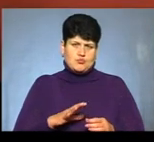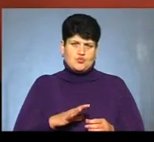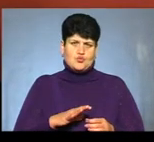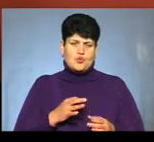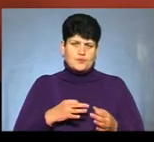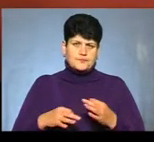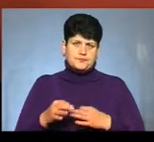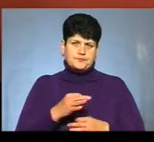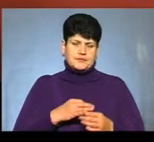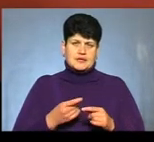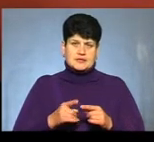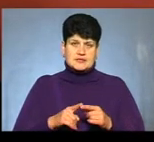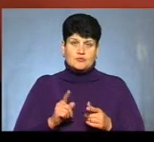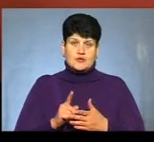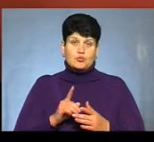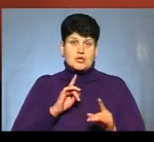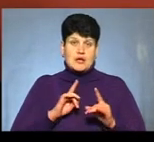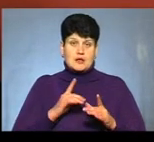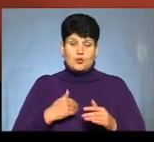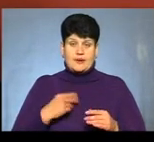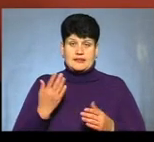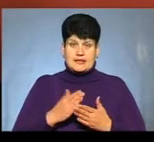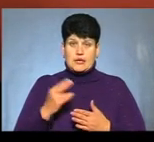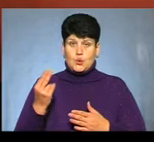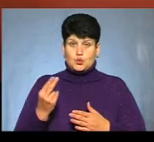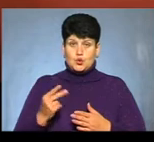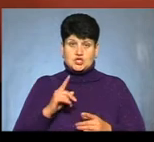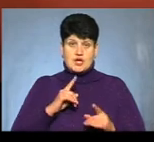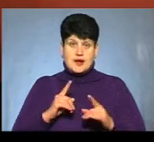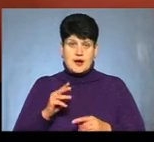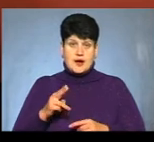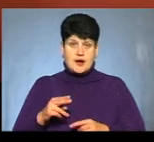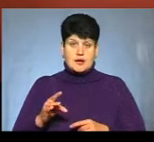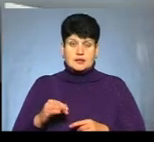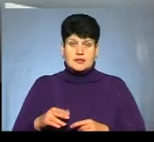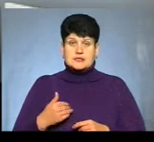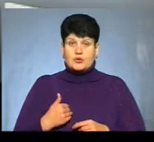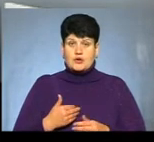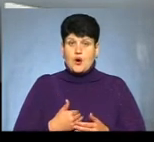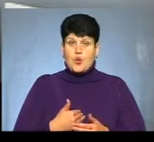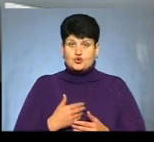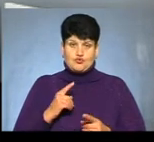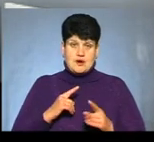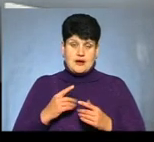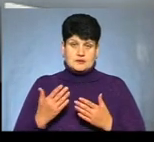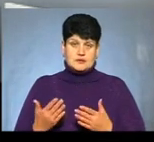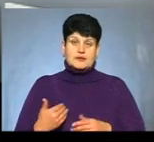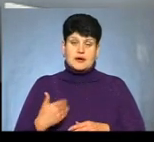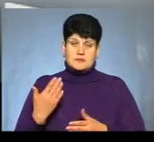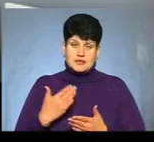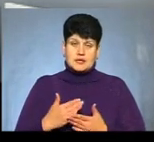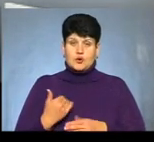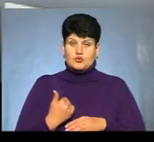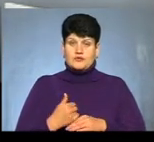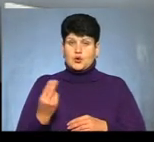це можна було, там, по-перше, це має бути художня рада. У мене є художня рада, з якою я хочу радитись. І там